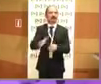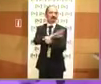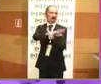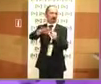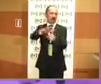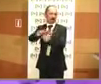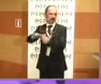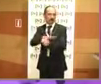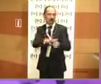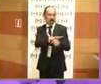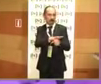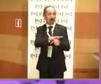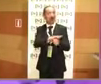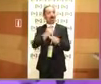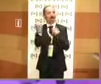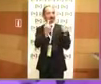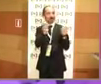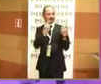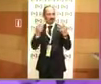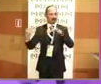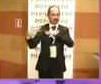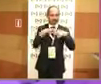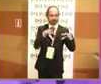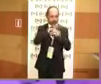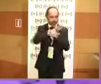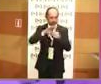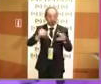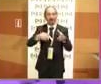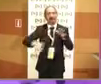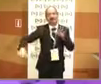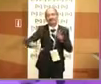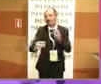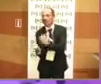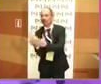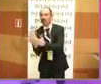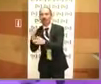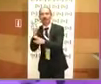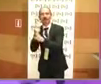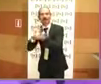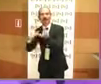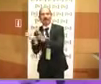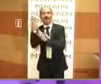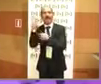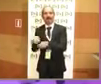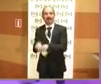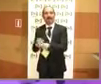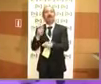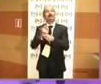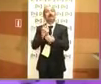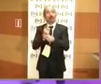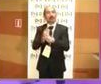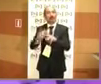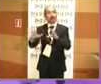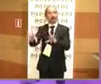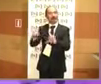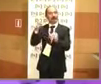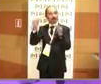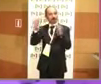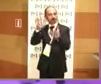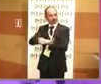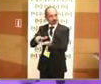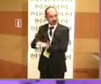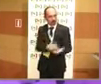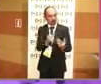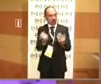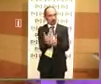riempiono, ma se la situazione è più frassagliata e presenta spazi nuovi, noi dobbiamo essere consapevoli che per intercettare nuovi